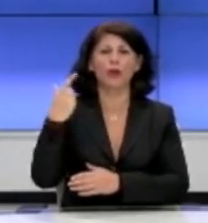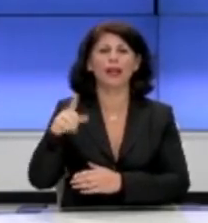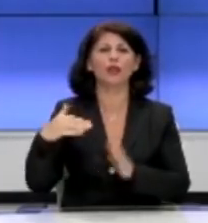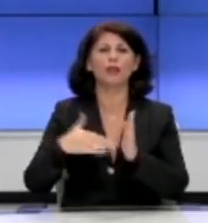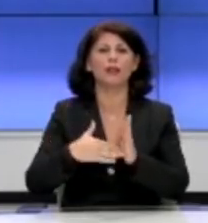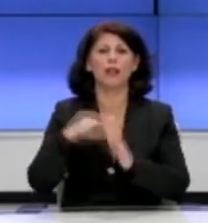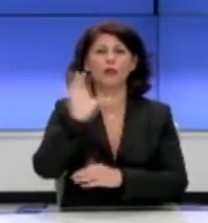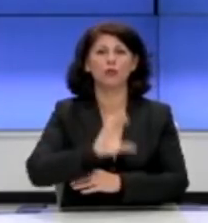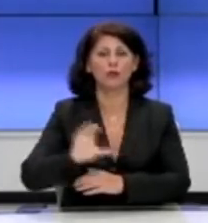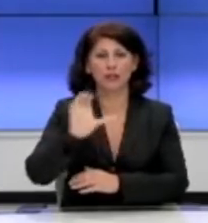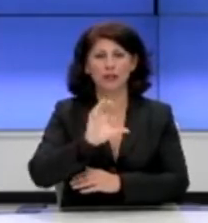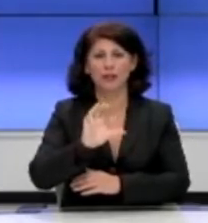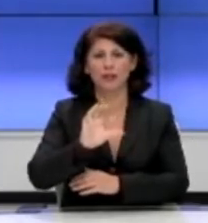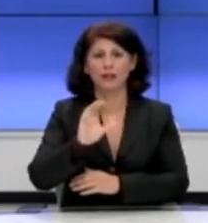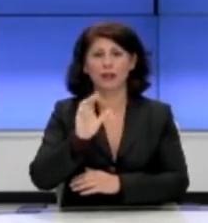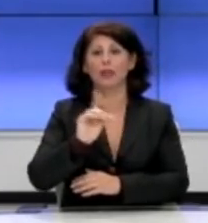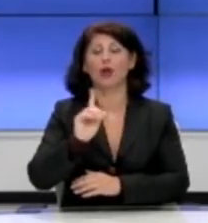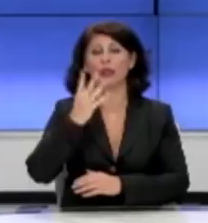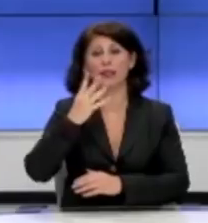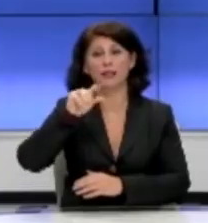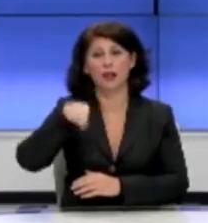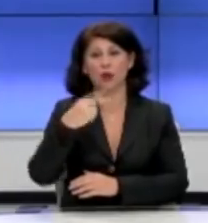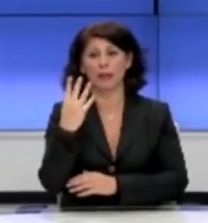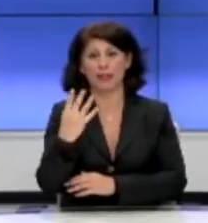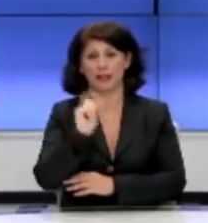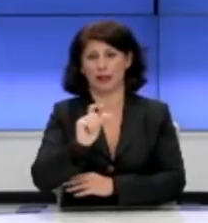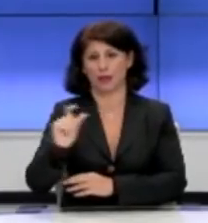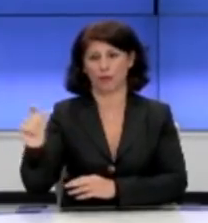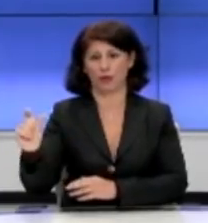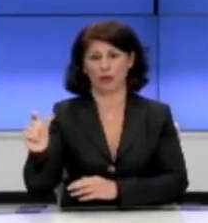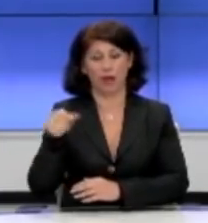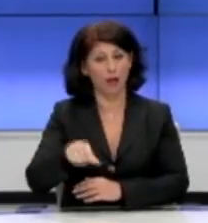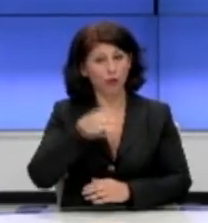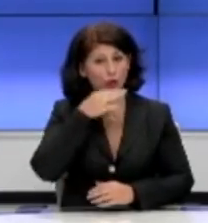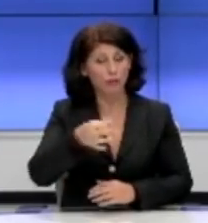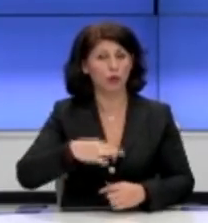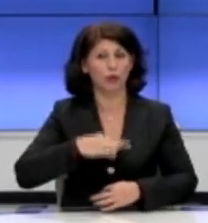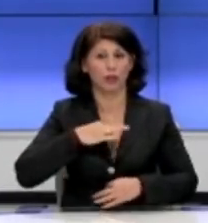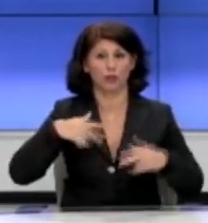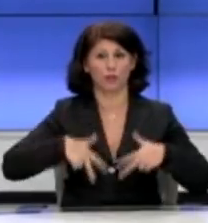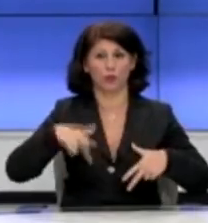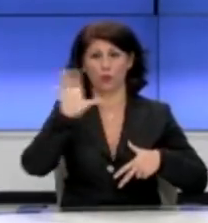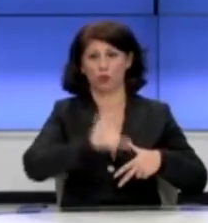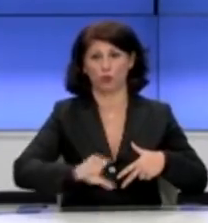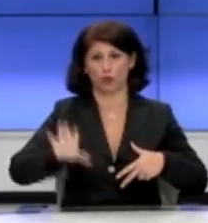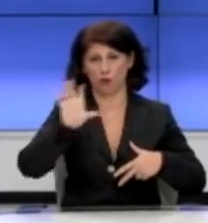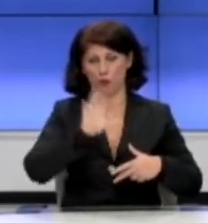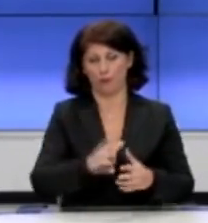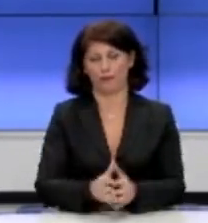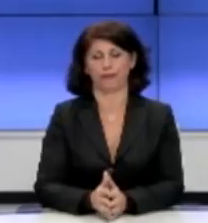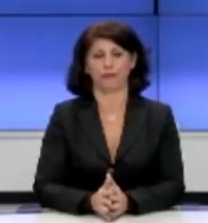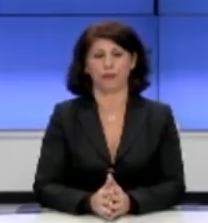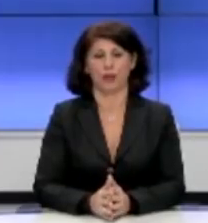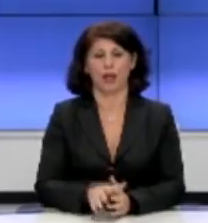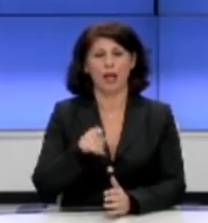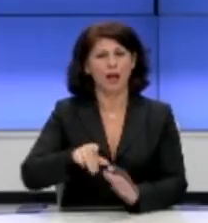100.000 τουρίστες, αντί για 4,4 εκατομμύρια. Έτσι είπε ο κύριος Υπουργός του Τουρισμού. Αυτή